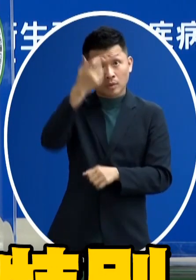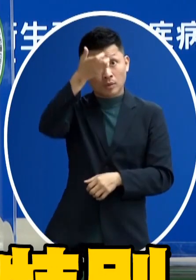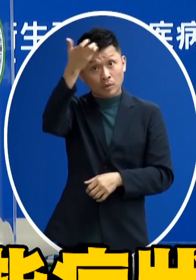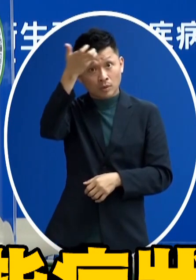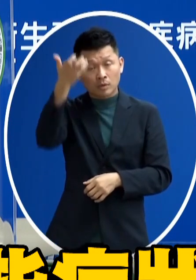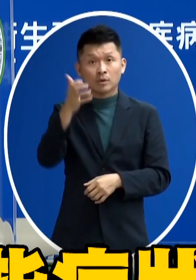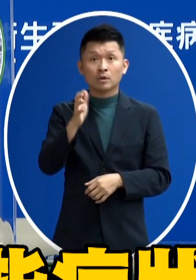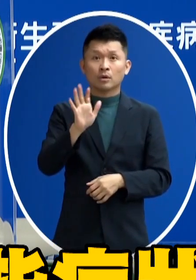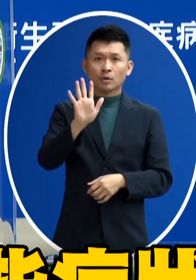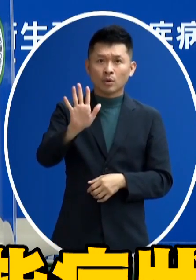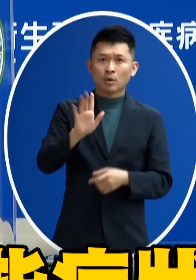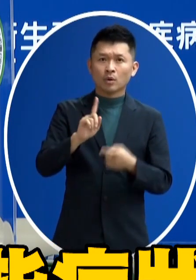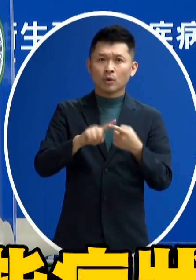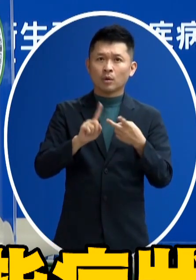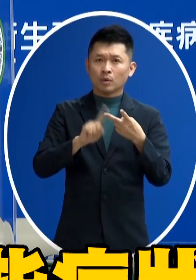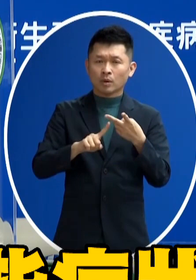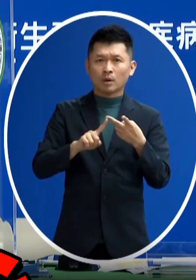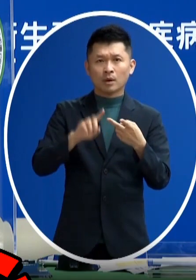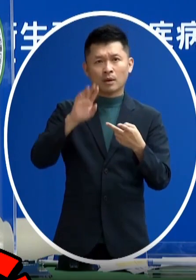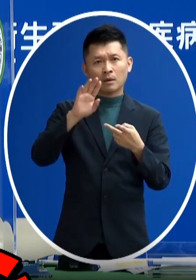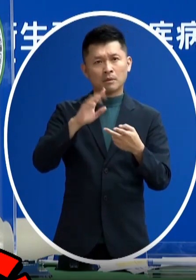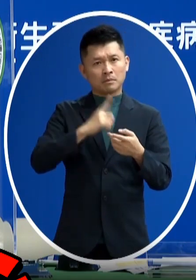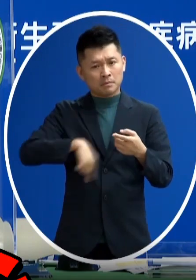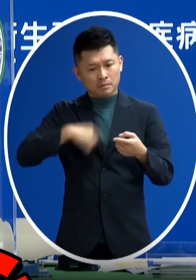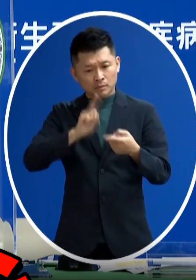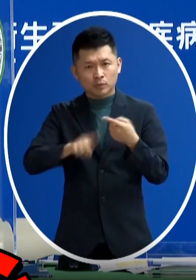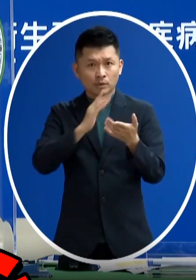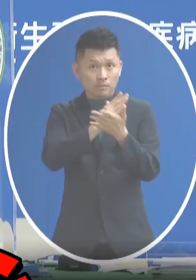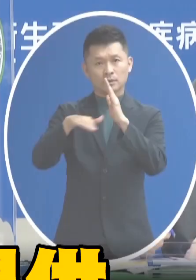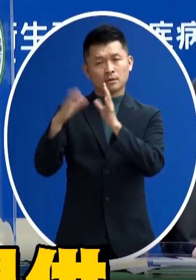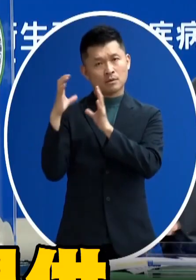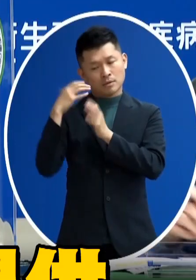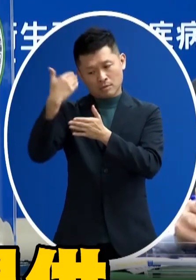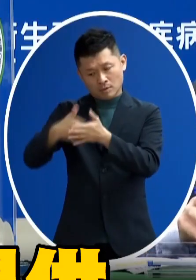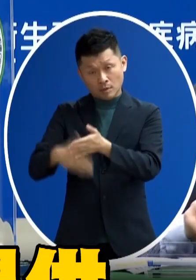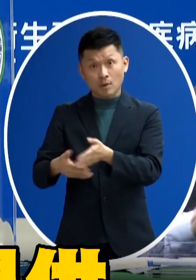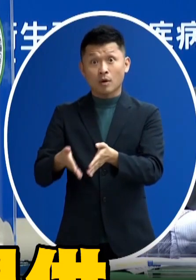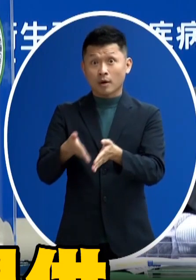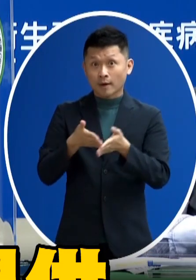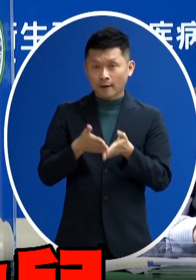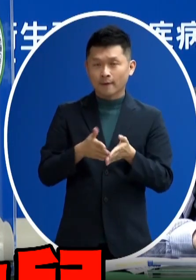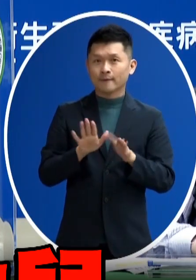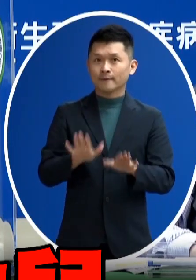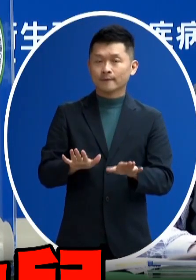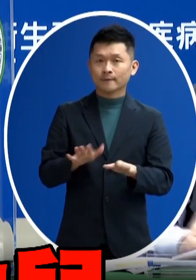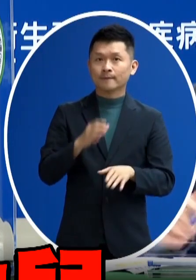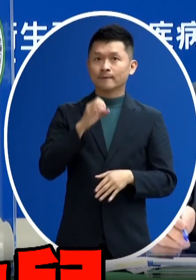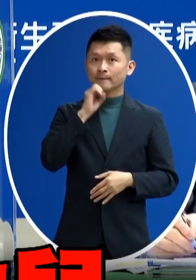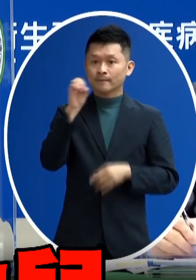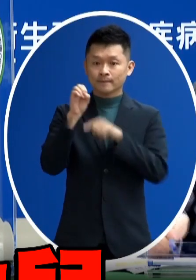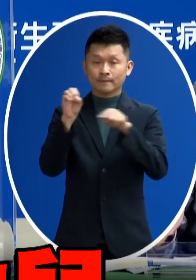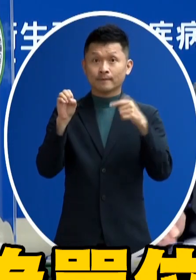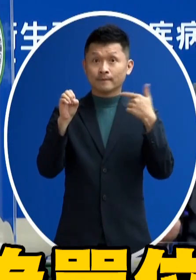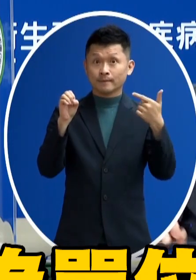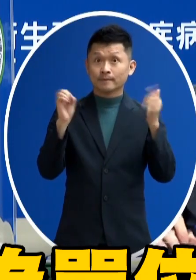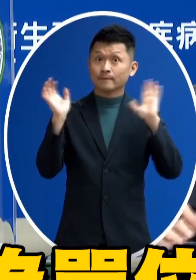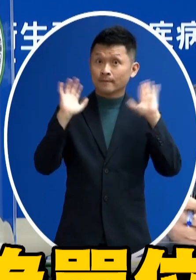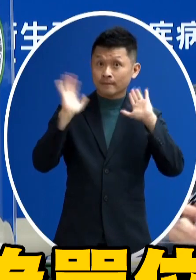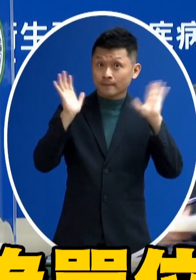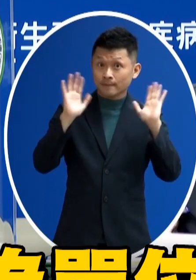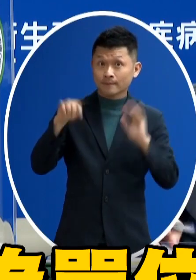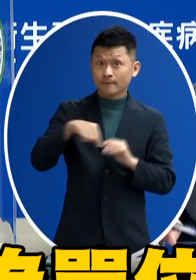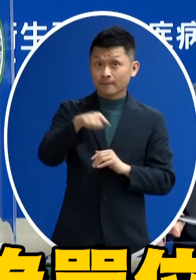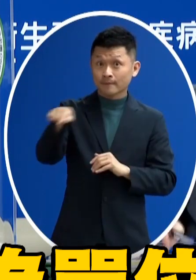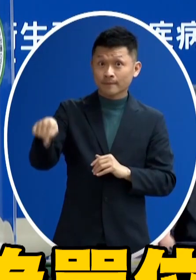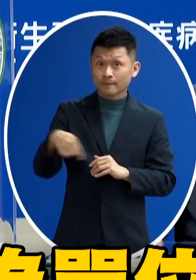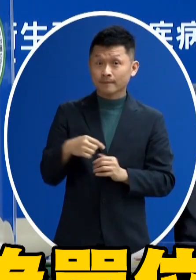或一些特别，我们常常在讲这些症状，要特别小心。我们将免费提供0到6岁的幼儿，就